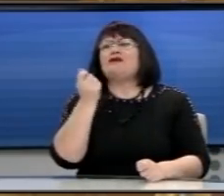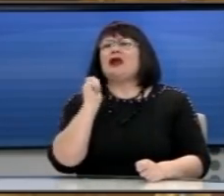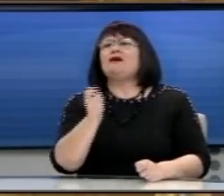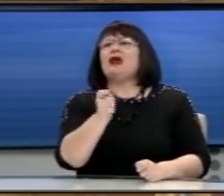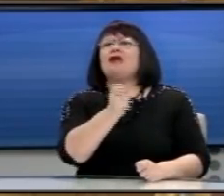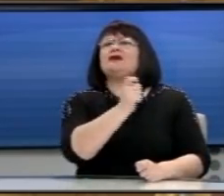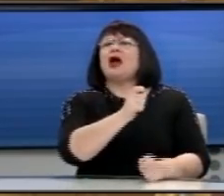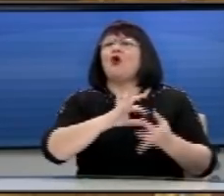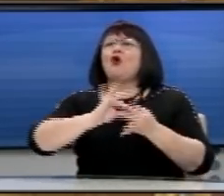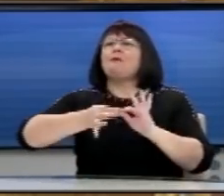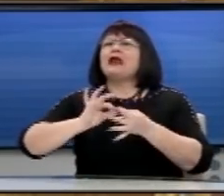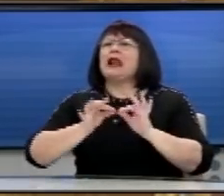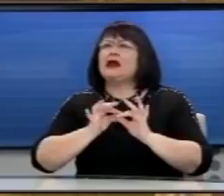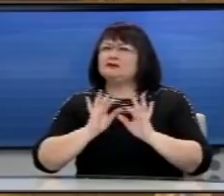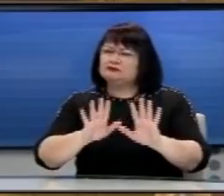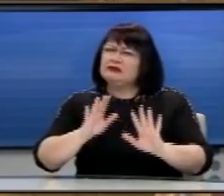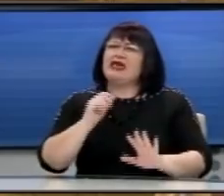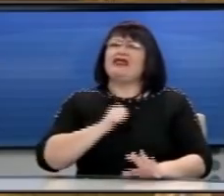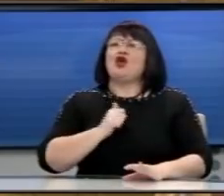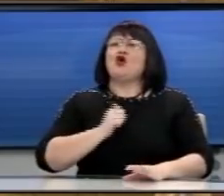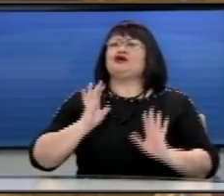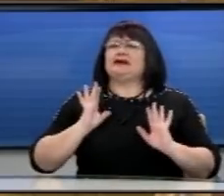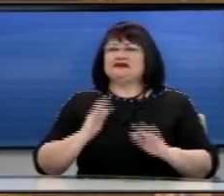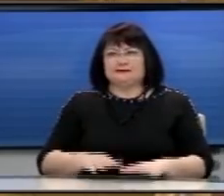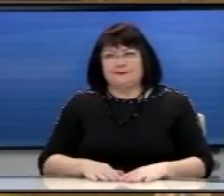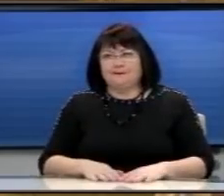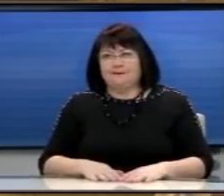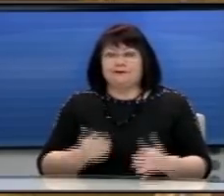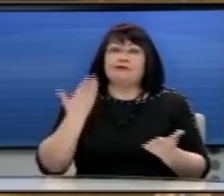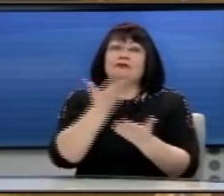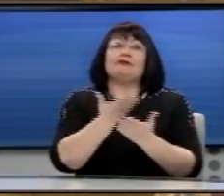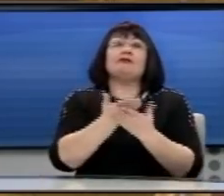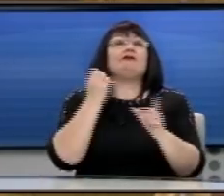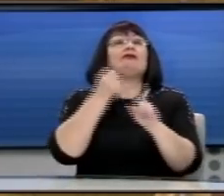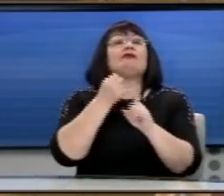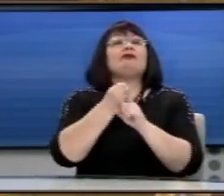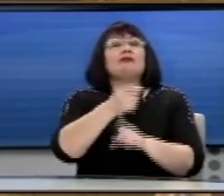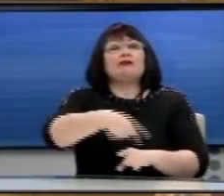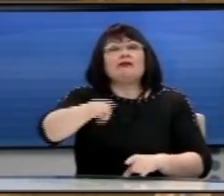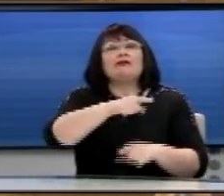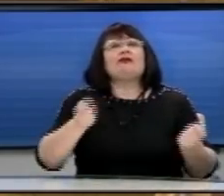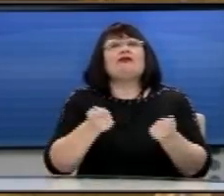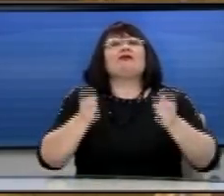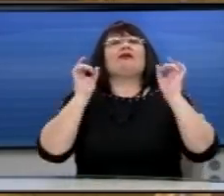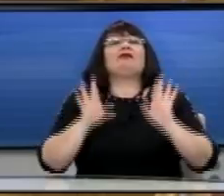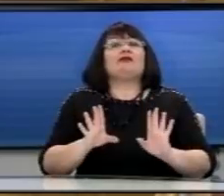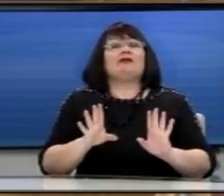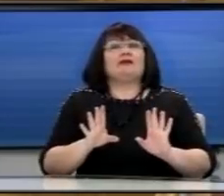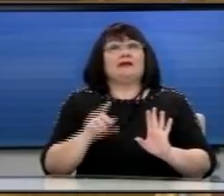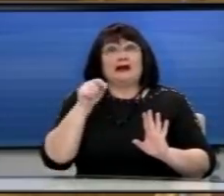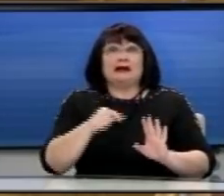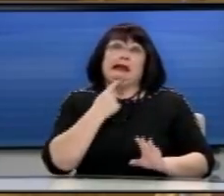χρήμα. Απέναντι λοιπόν σε αυτές τις διεκδικήσεις δεν κάνετε απολύτως τίποτε. Και το πρόβλημα που